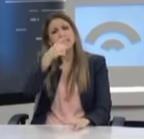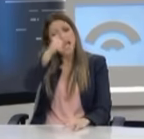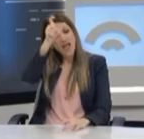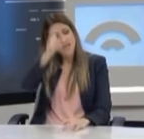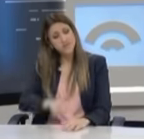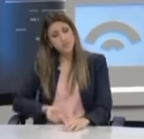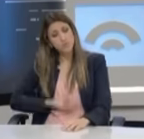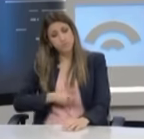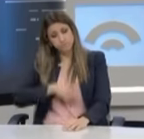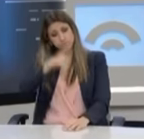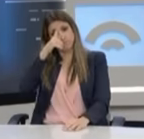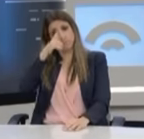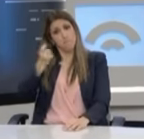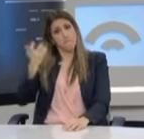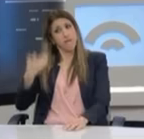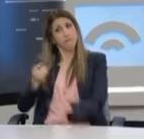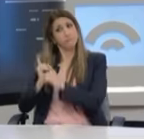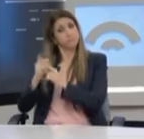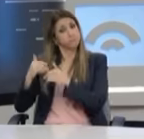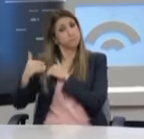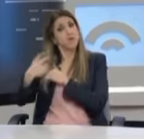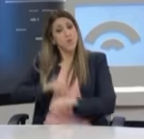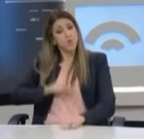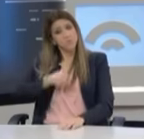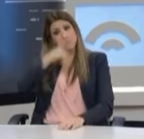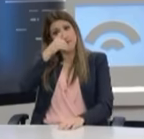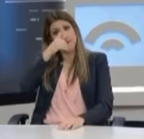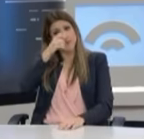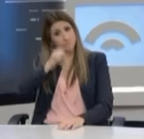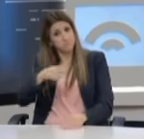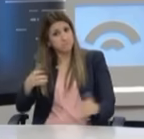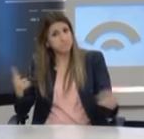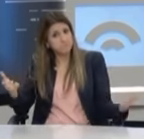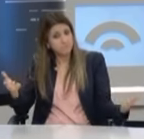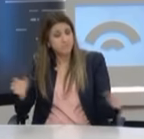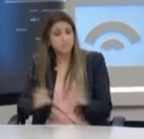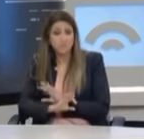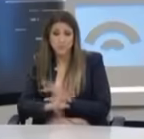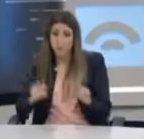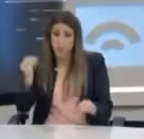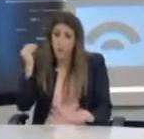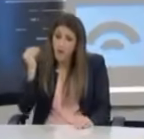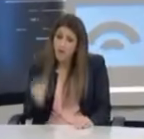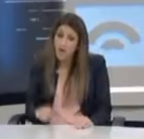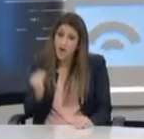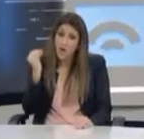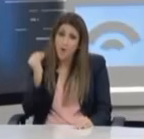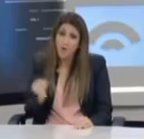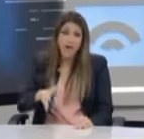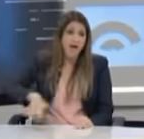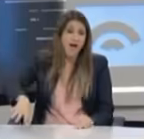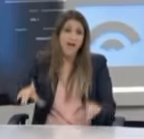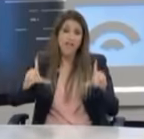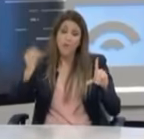και υπερήφανοι που το κάνατε. Υπερήφανοι ήσασταν. Να σας χαιρόμαστε και εσάς και όλους